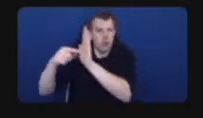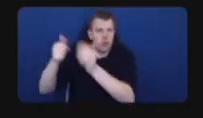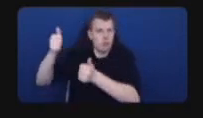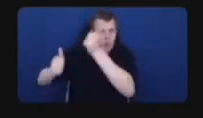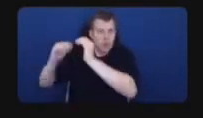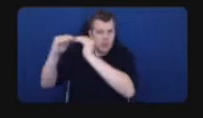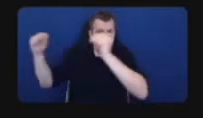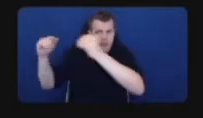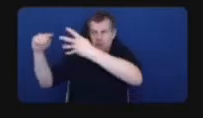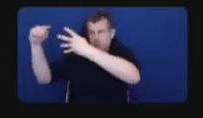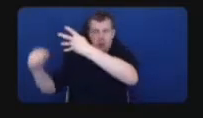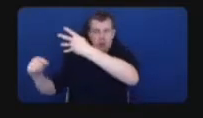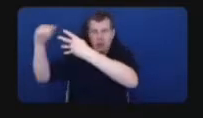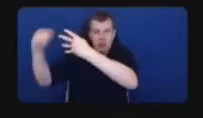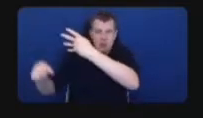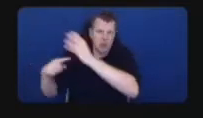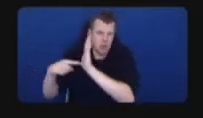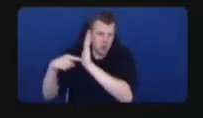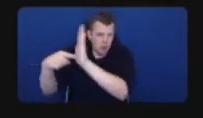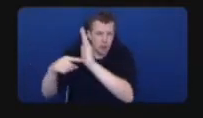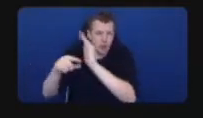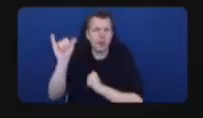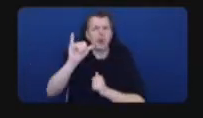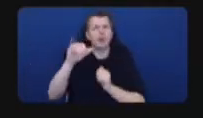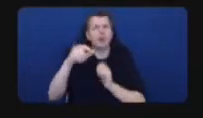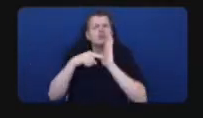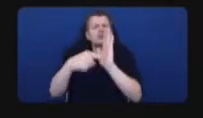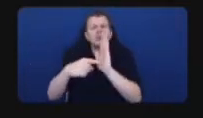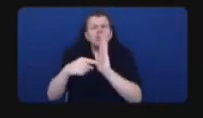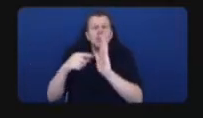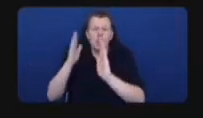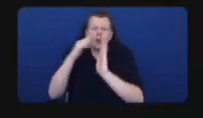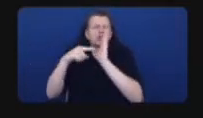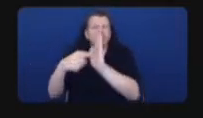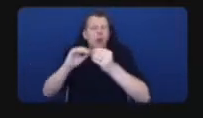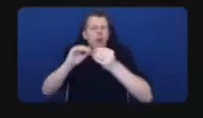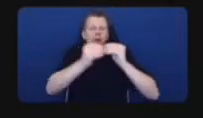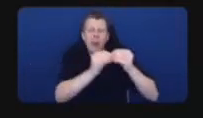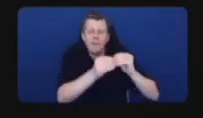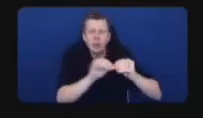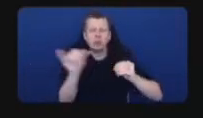看，他们每个星期一都会有更新的信息，